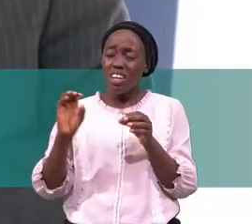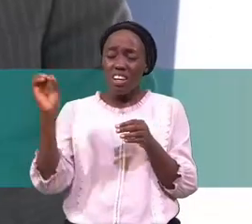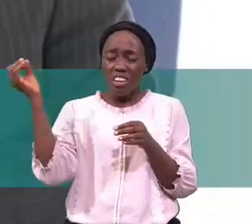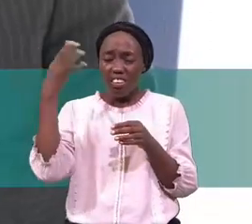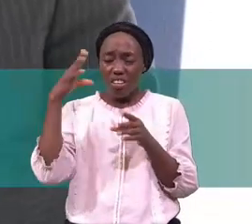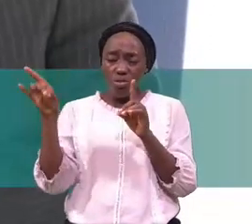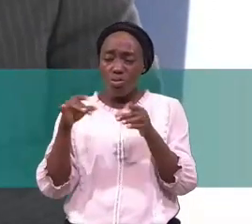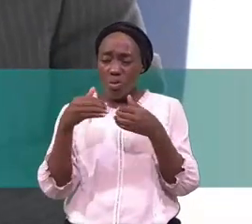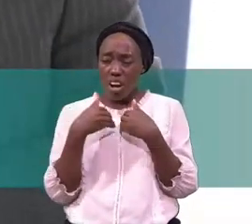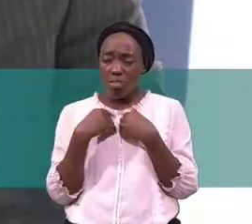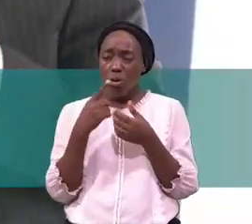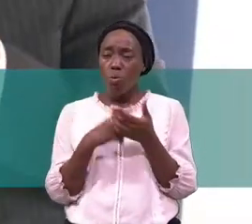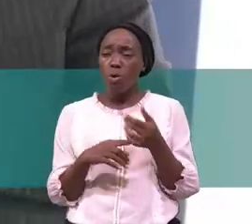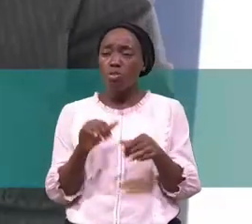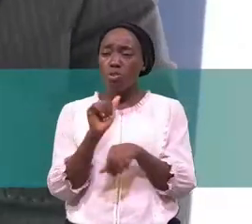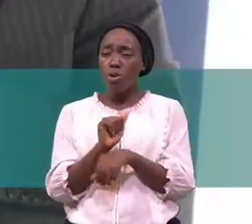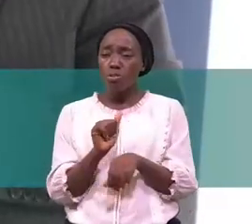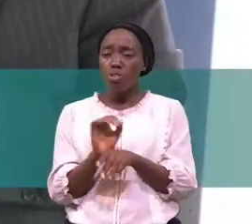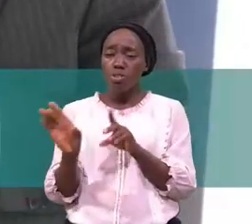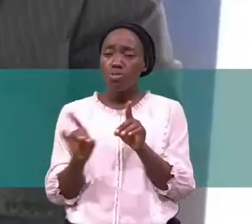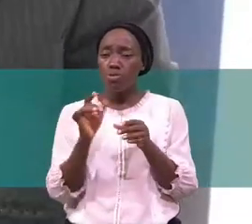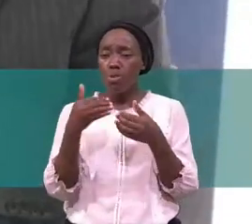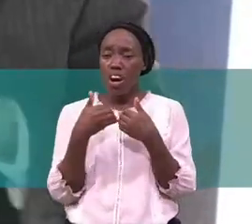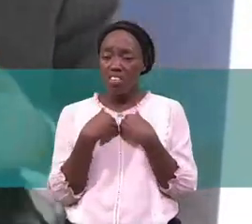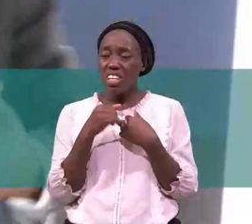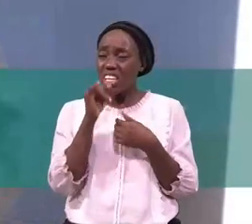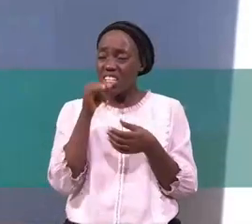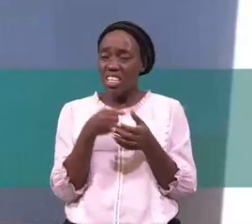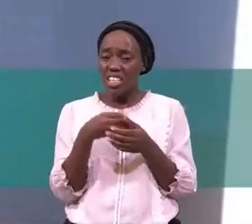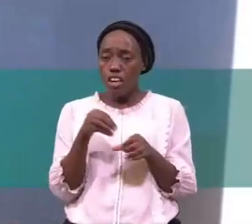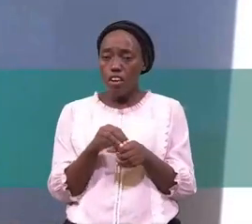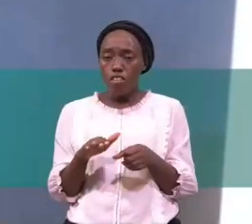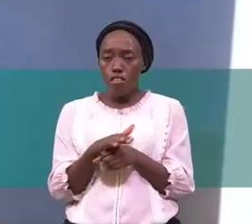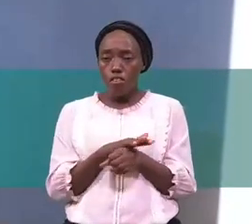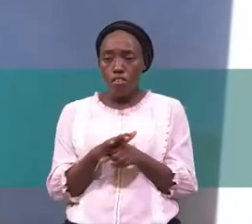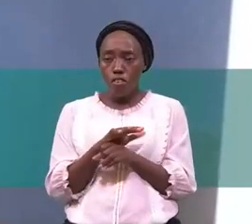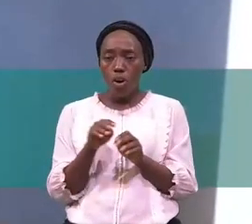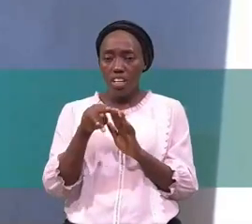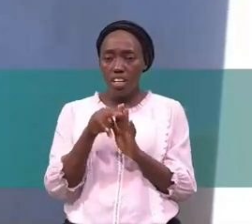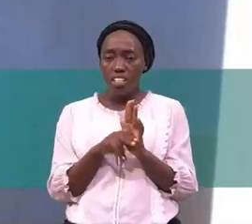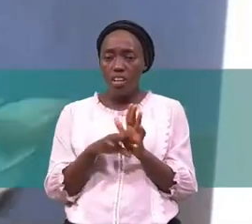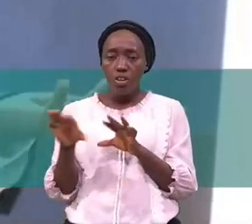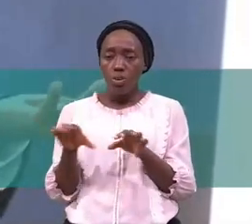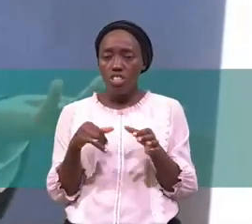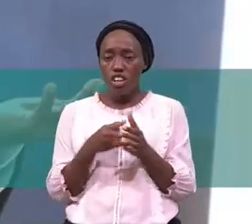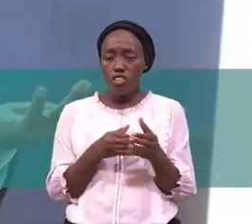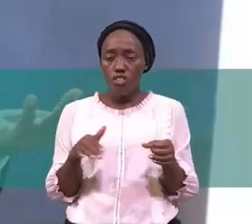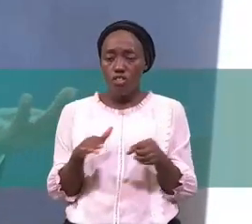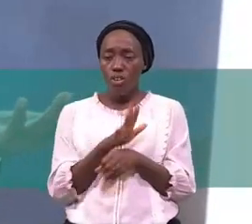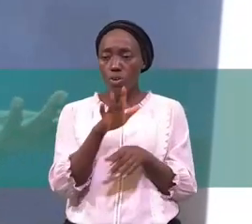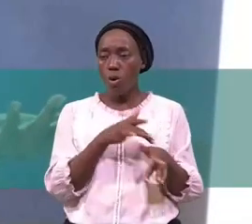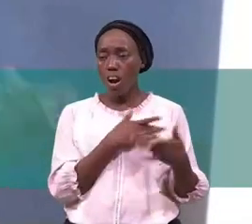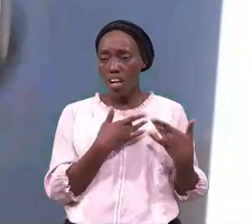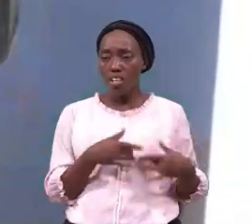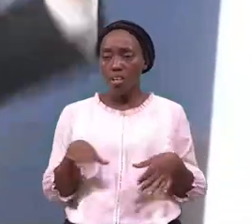Et quelle commission, quel évangile as-tu reçu? Est-ce que c'est dans sa plénitude? Est-ce qu'il remplit ton cœur? Est-ce